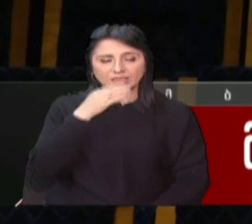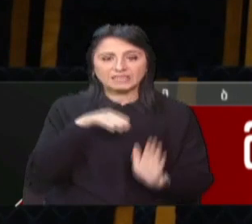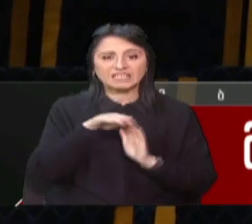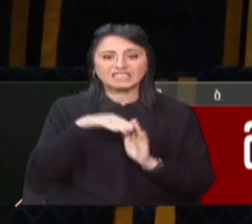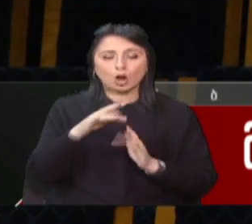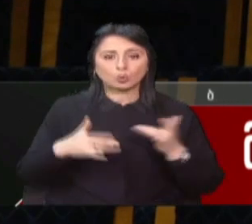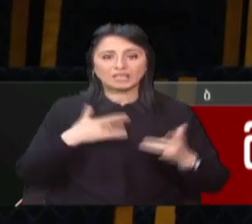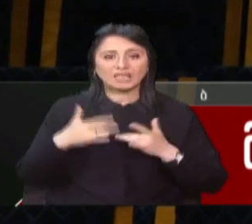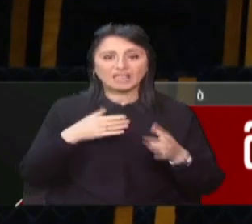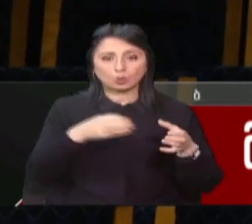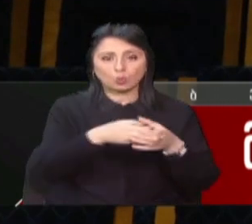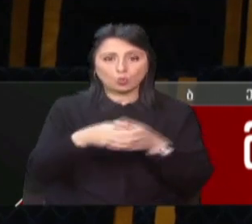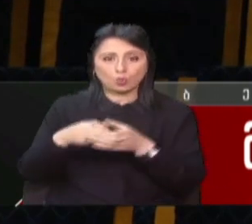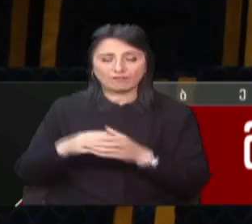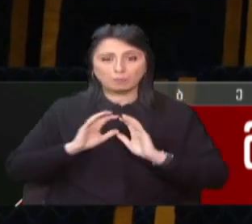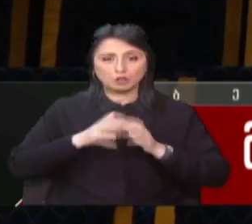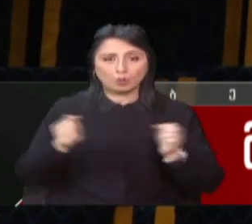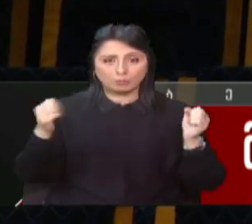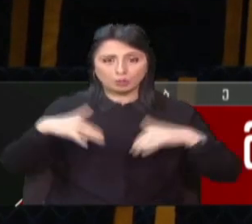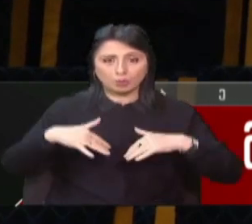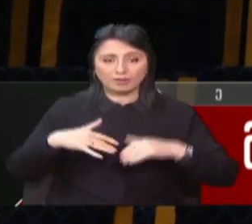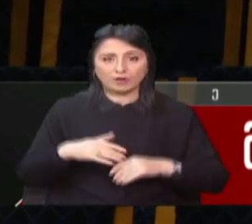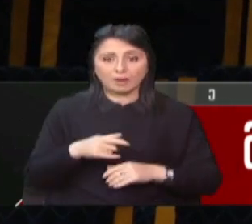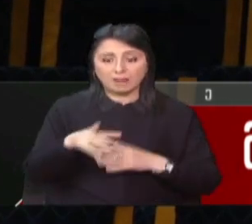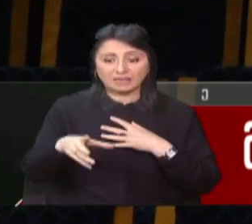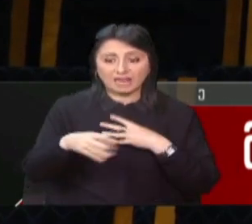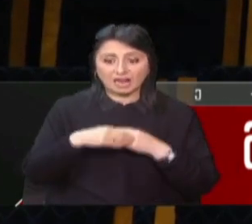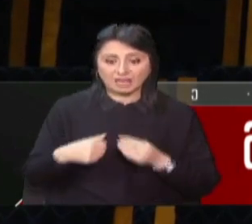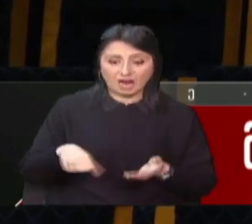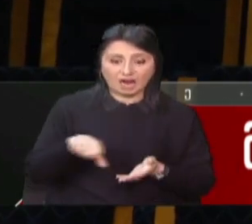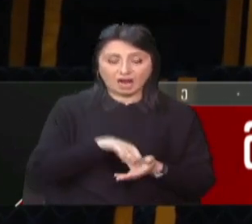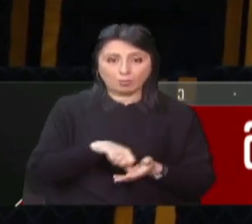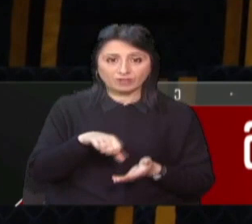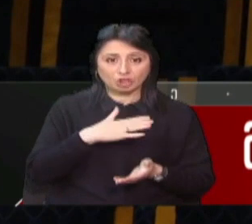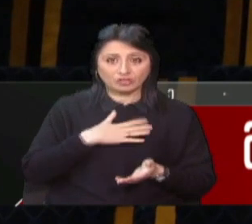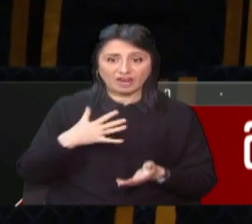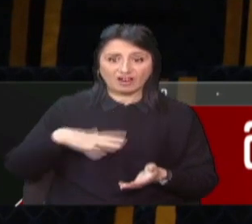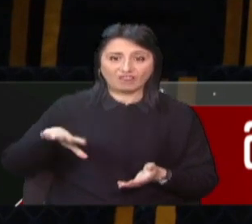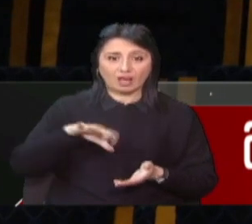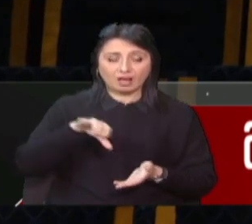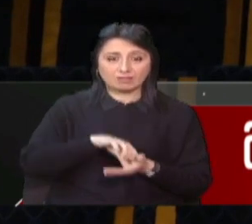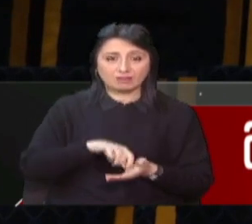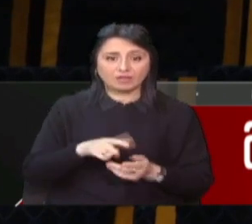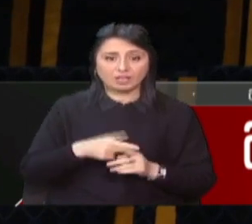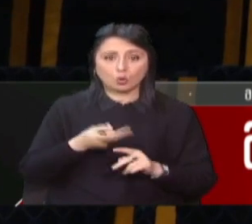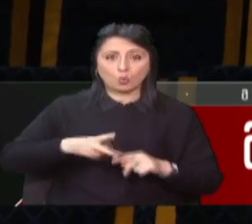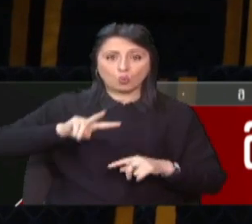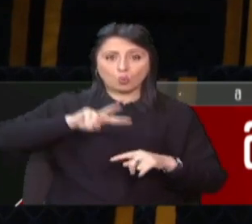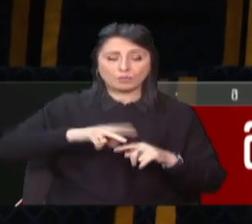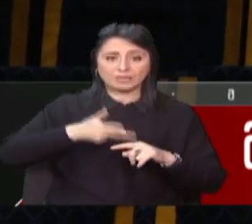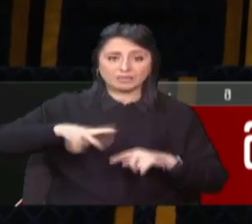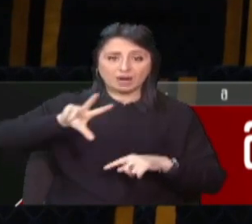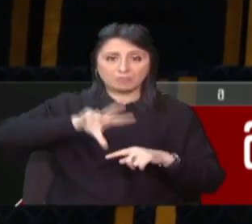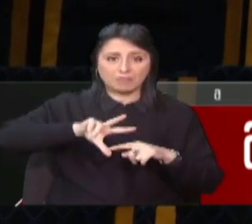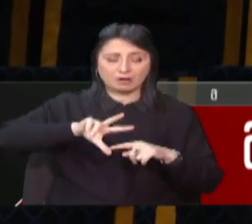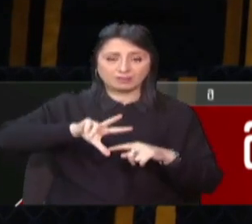საუკეთესო თეატრალური კოლექტივები მთელ მსოფლიოდან და როდესაც მათთან ერთად გამოდიოდ და წარმოადგენთ ჩვენს ქვეყანას, ეს ორმაგად და სამაგად